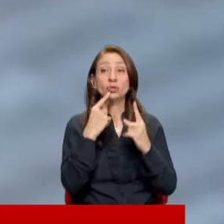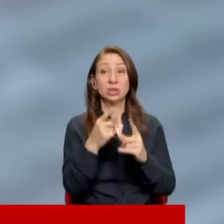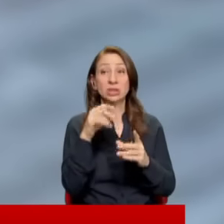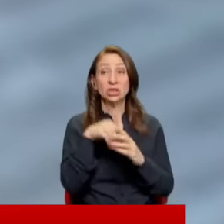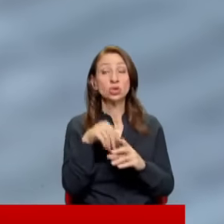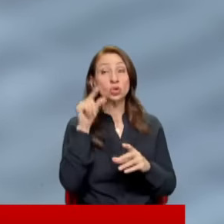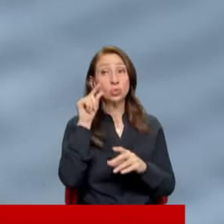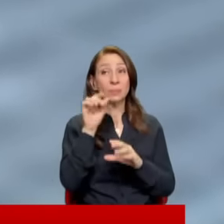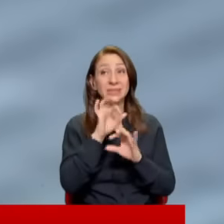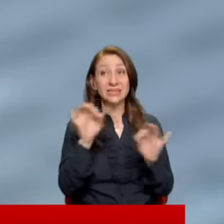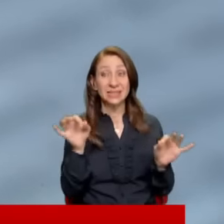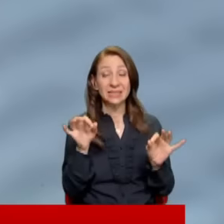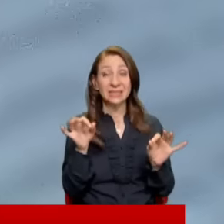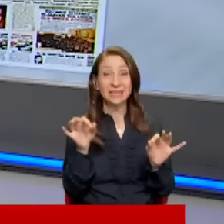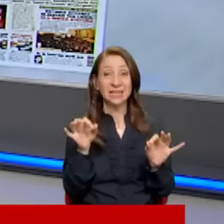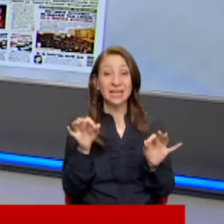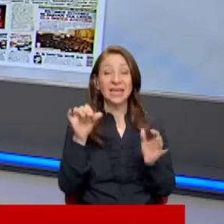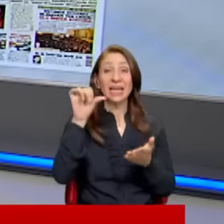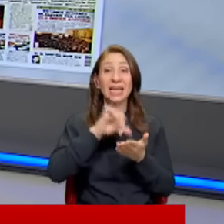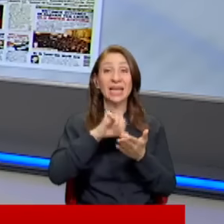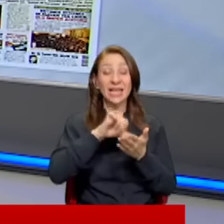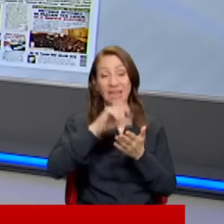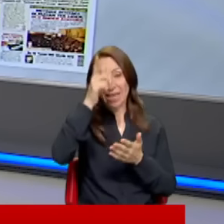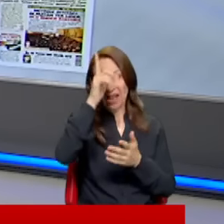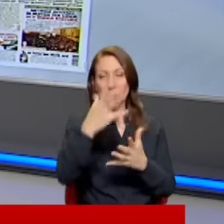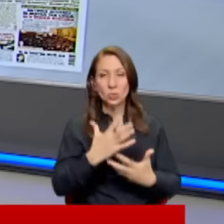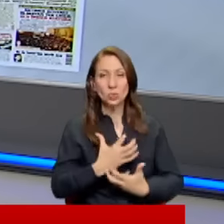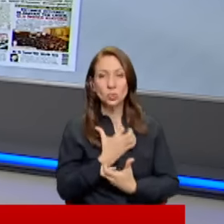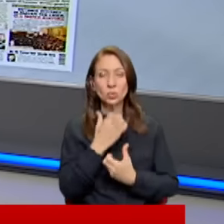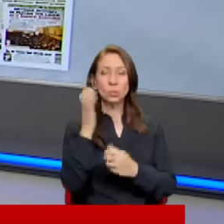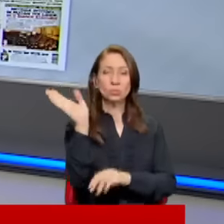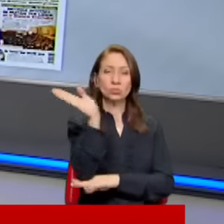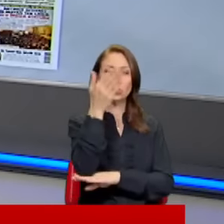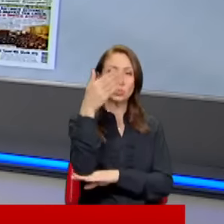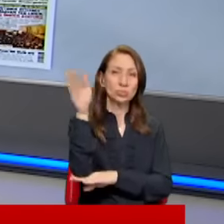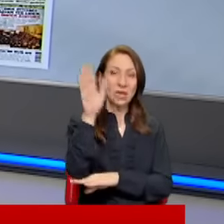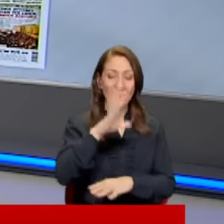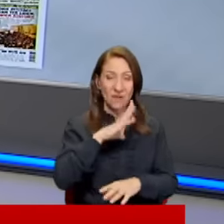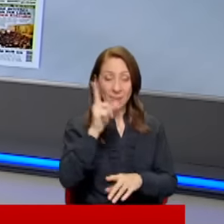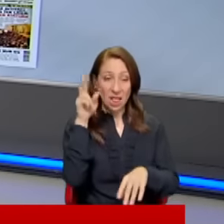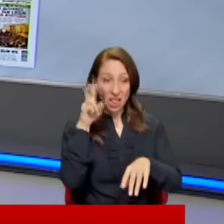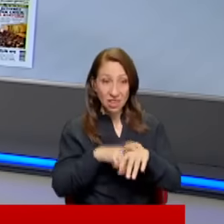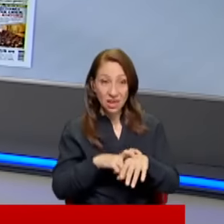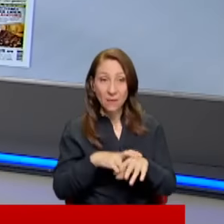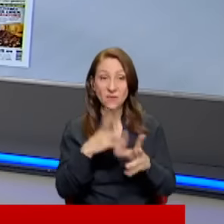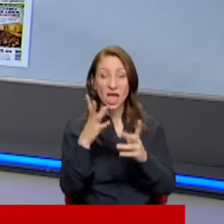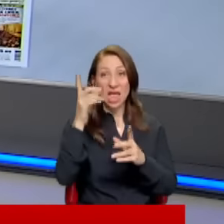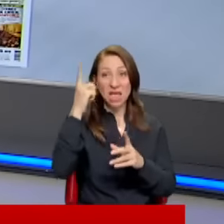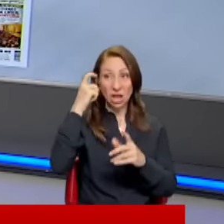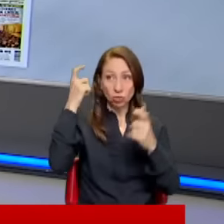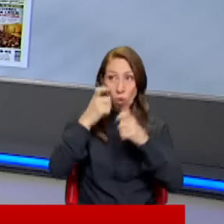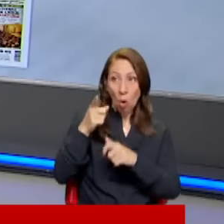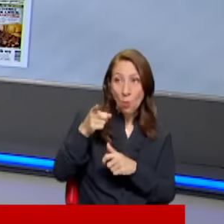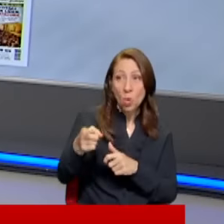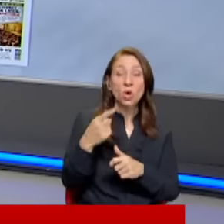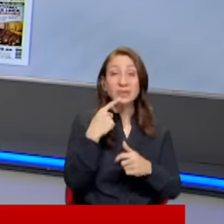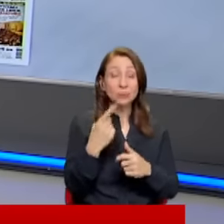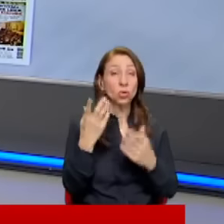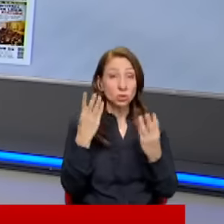için kuşkusuz e İran Aslında yas bayrakları dalgalandırıyor Eğer bir intikam ya da İsrail sorumlu tutmuş